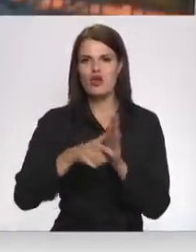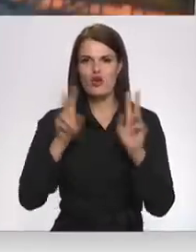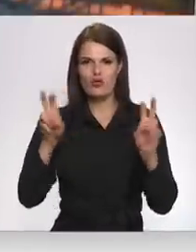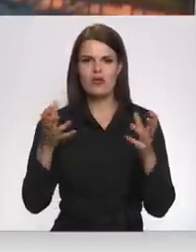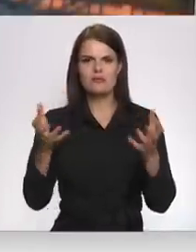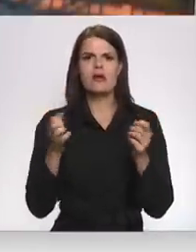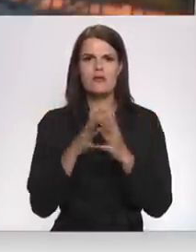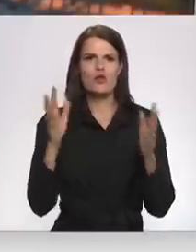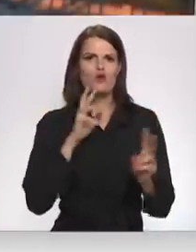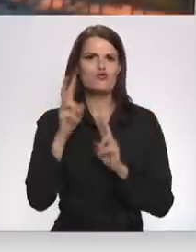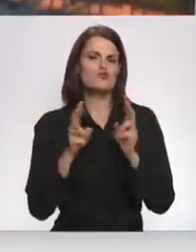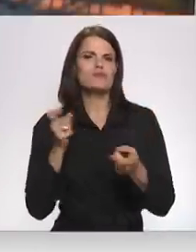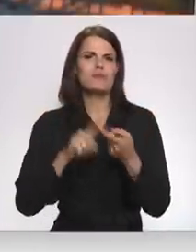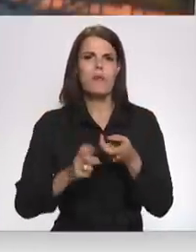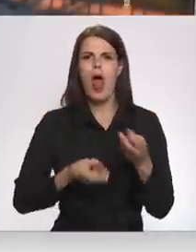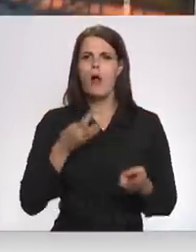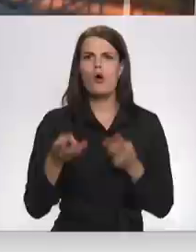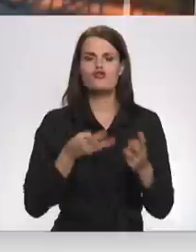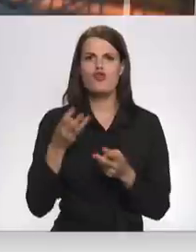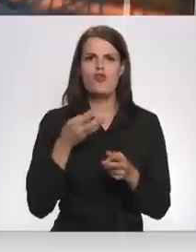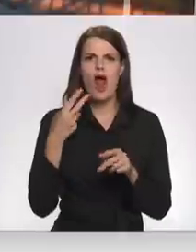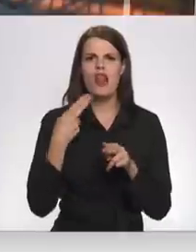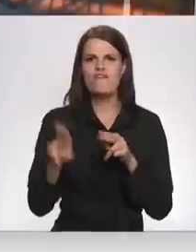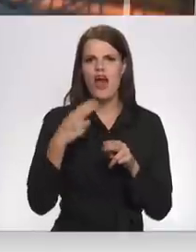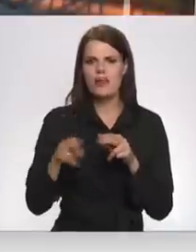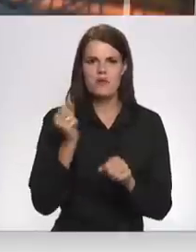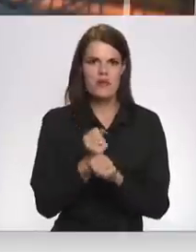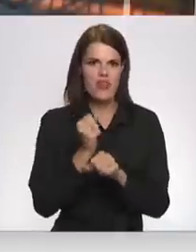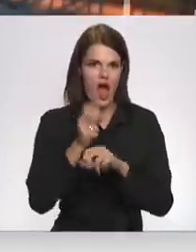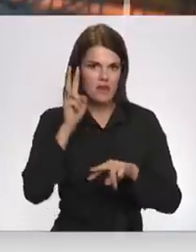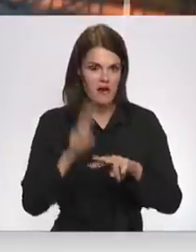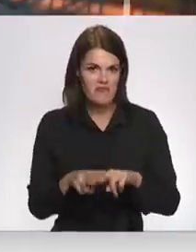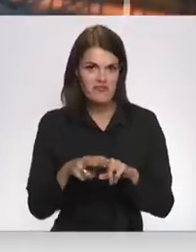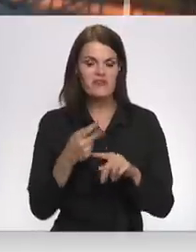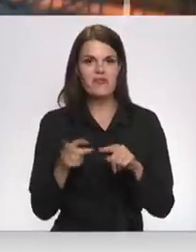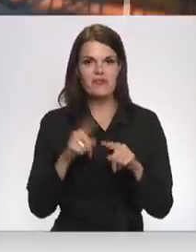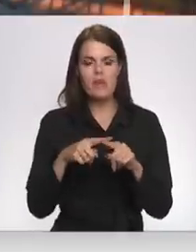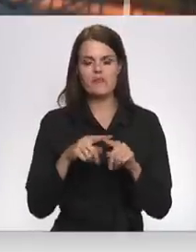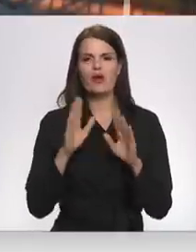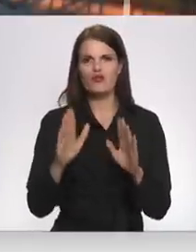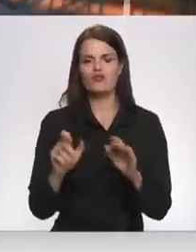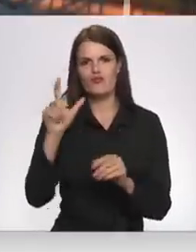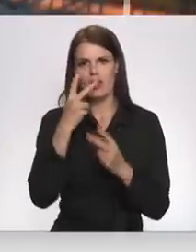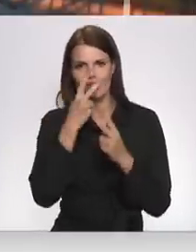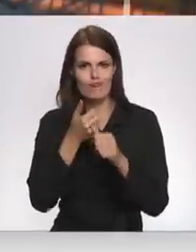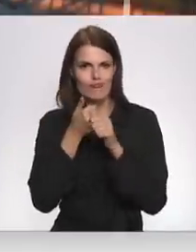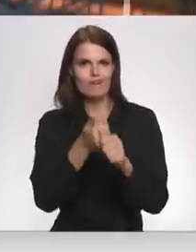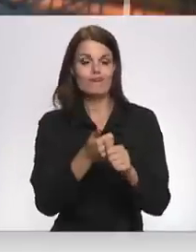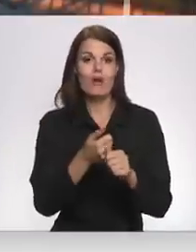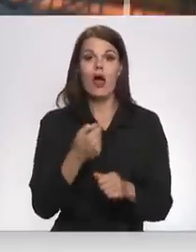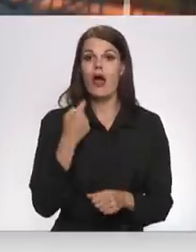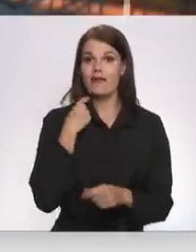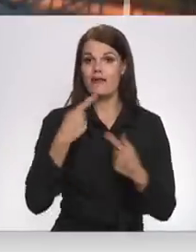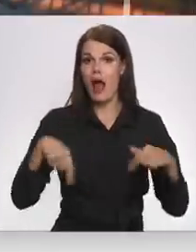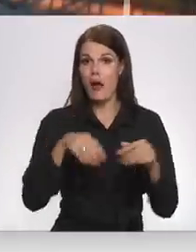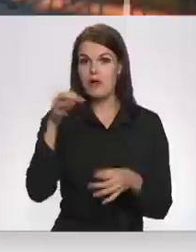par emocionālo vardarbību darba vietā tādēļ. Drīzumā tam plāno pievērst lielāku uzmanību kampaņā. Rīgas apgabaltiesas